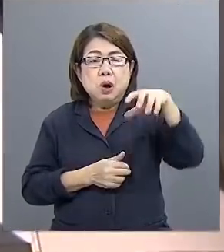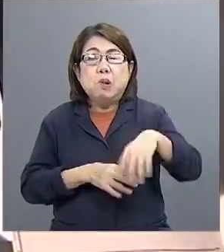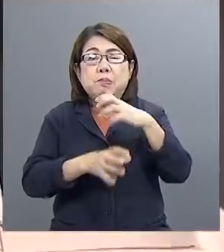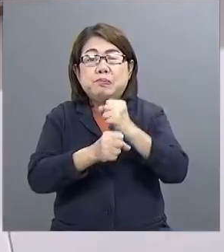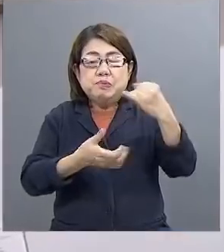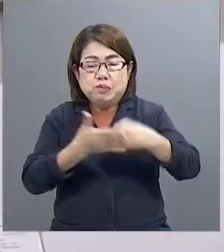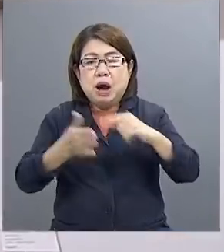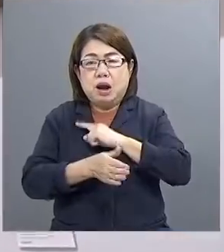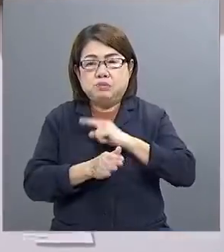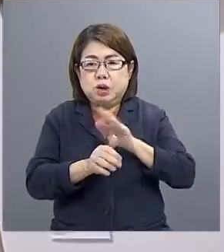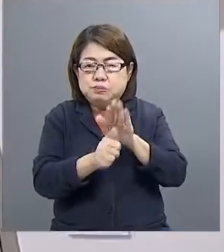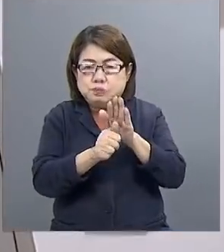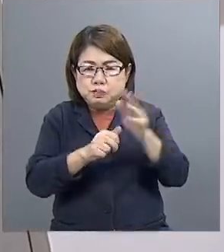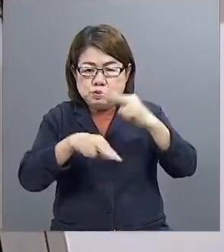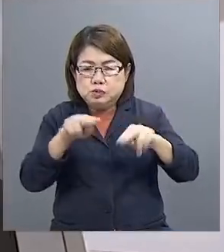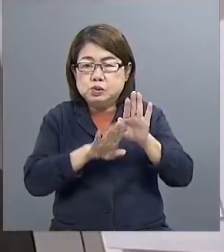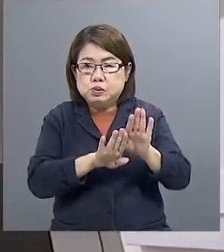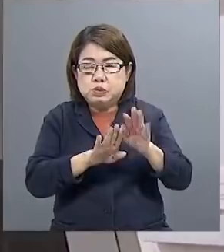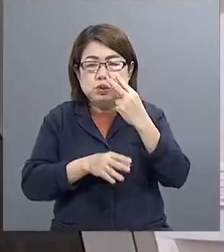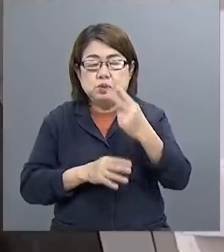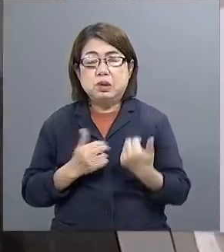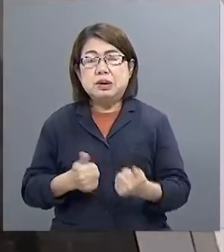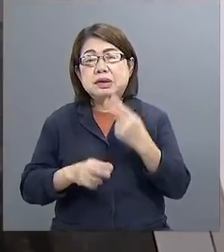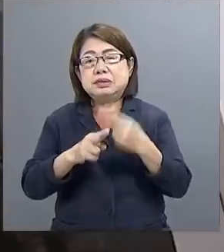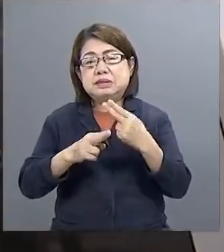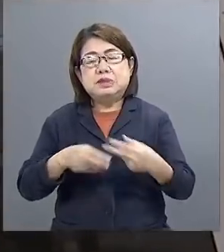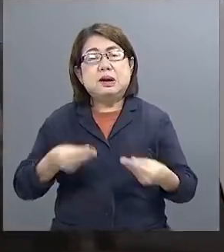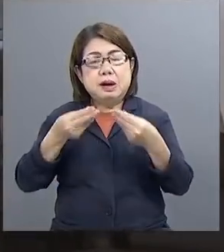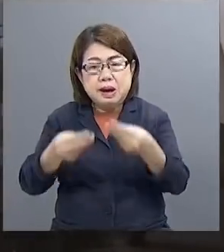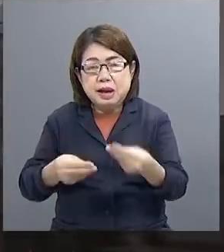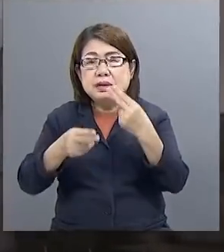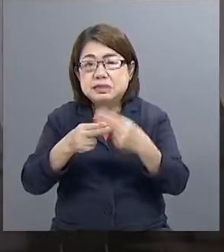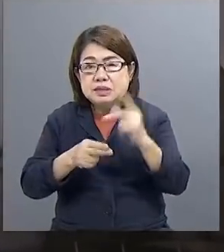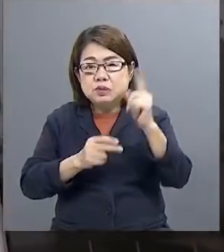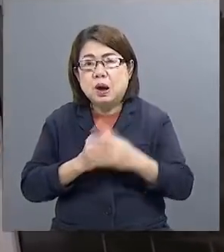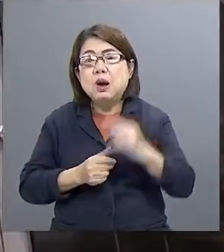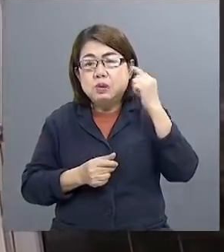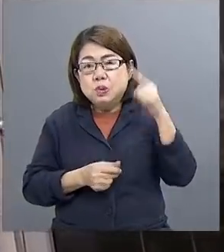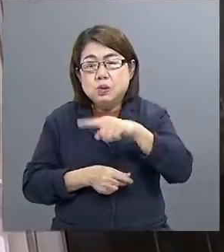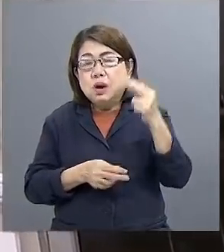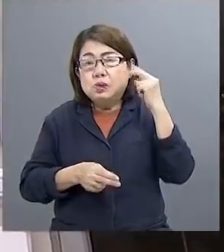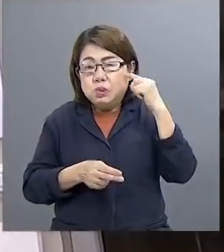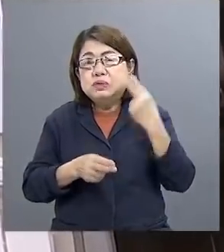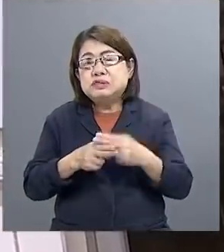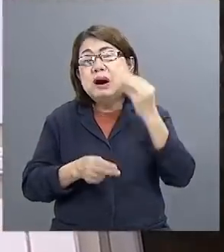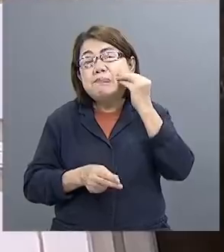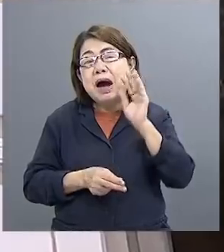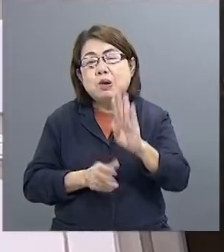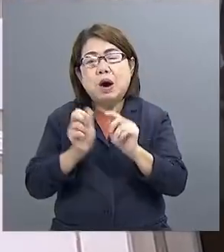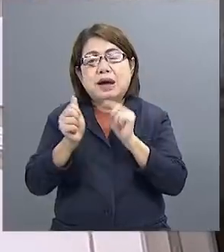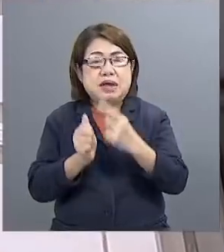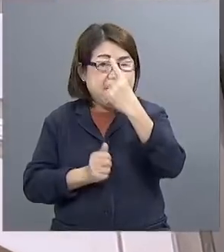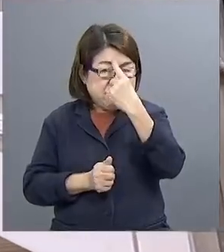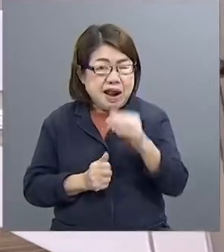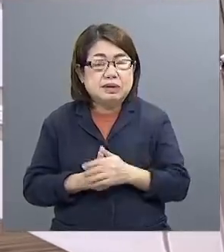อีกด้วยครับซึ่งบ้านหลังนี้ได้รับชื่อที่เรียกขานกันส่วนใหญ่ว่าบ้านอาจารย์ฝรั่งอะตั้งอยู่บริเวณใกล้กับสะพานซังฮี้